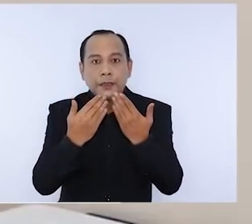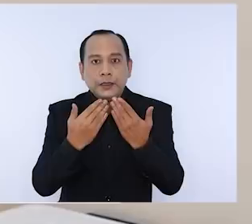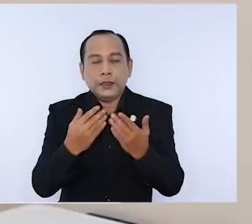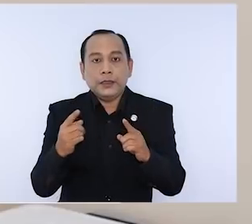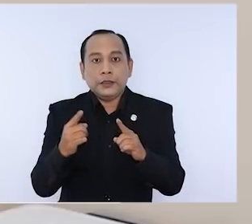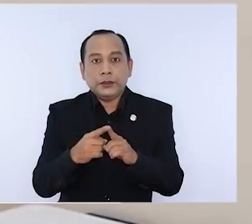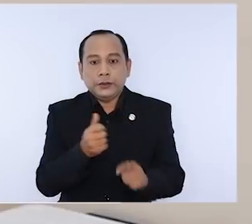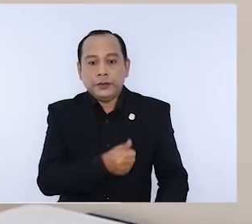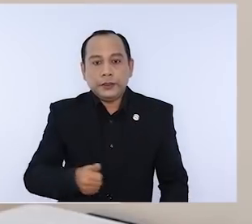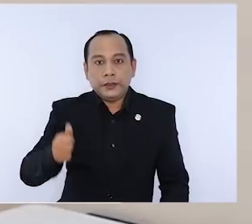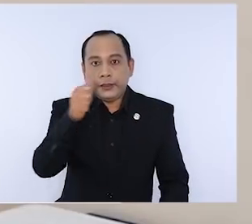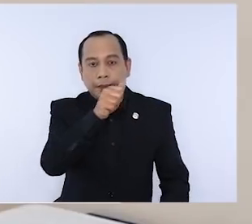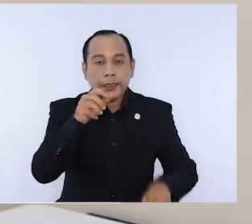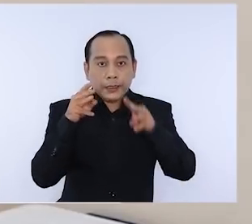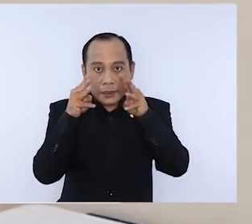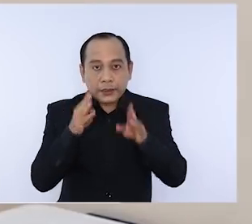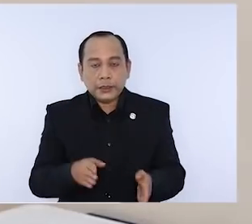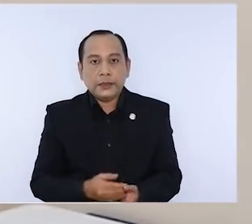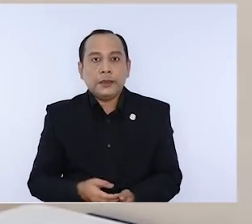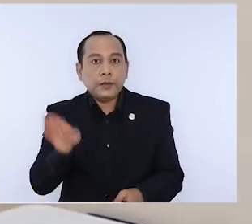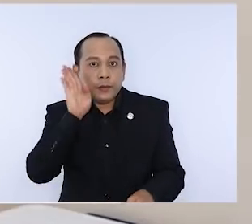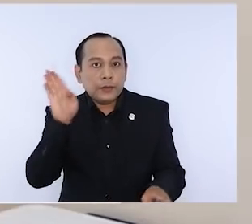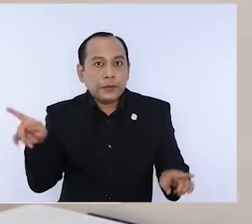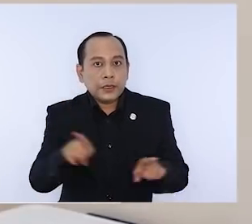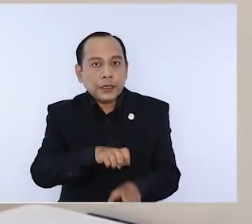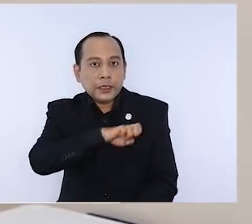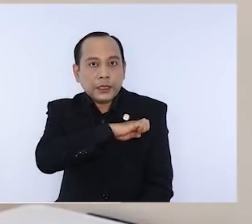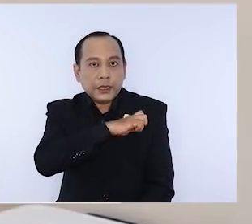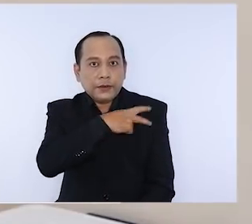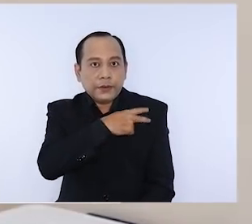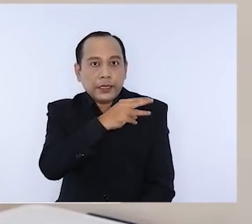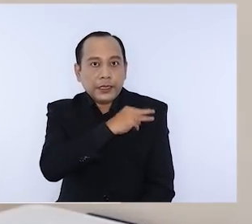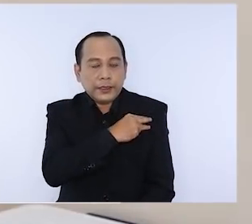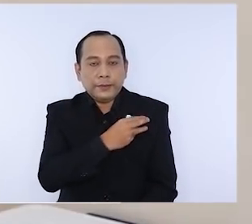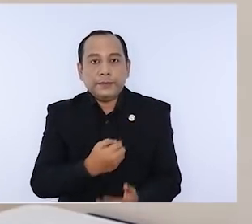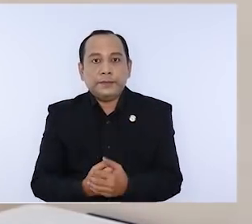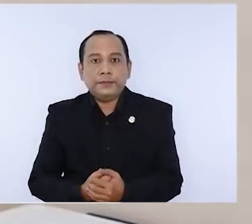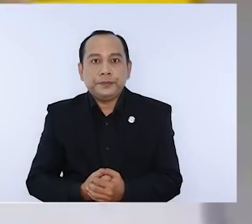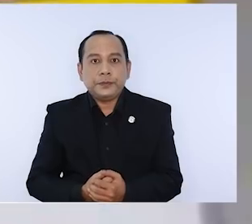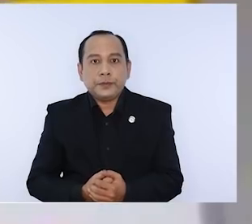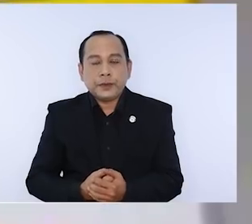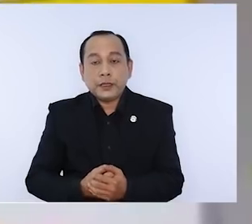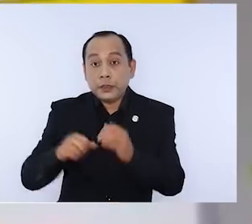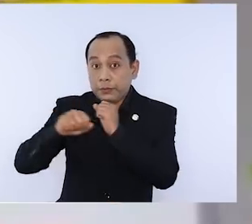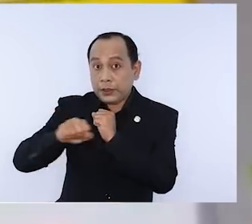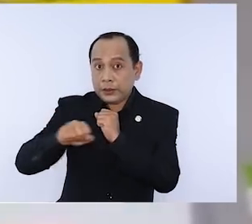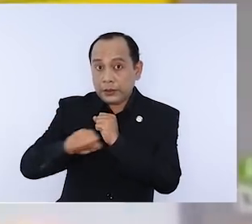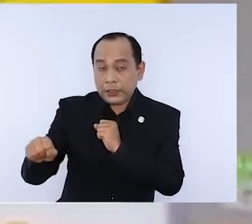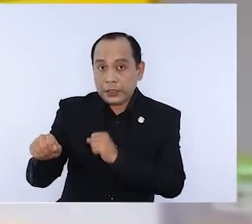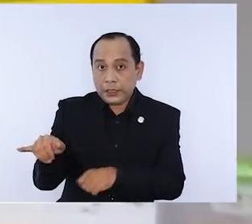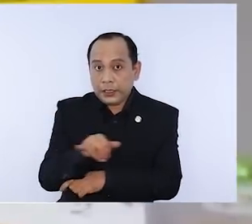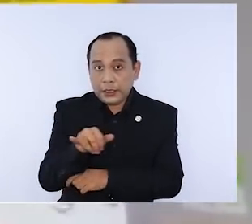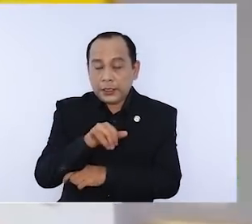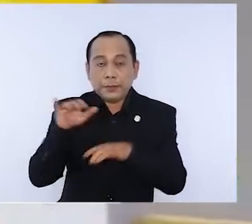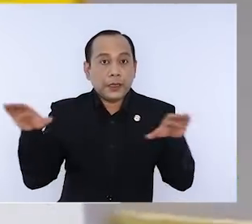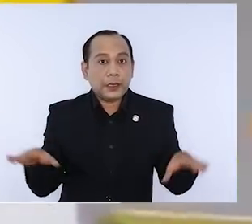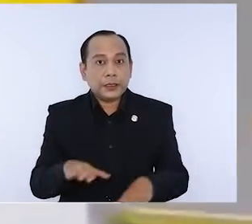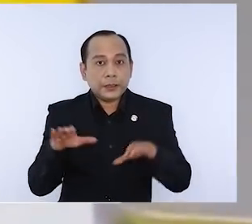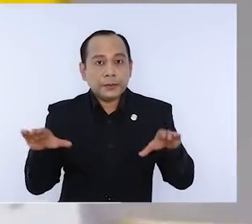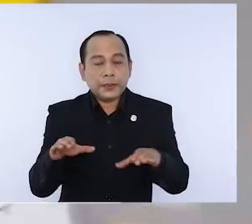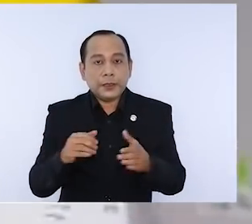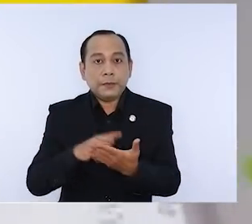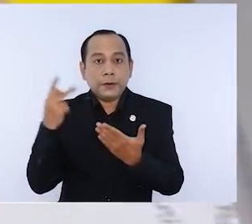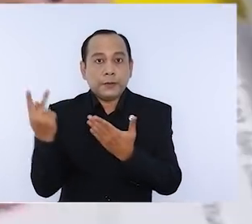ating tagapamahalang pangkalahatan, ang kapatid na Eduardo V. Manalo, sa paglulunsad ng gantong